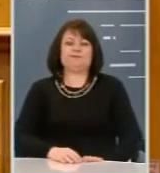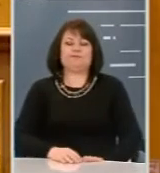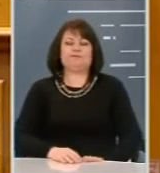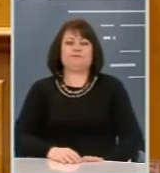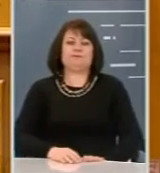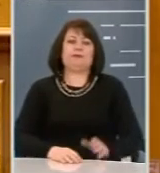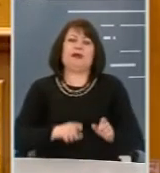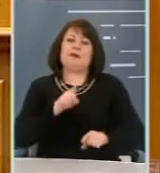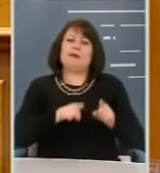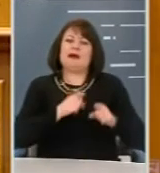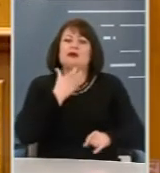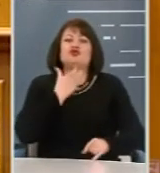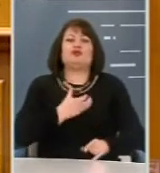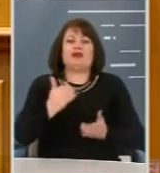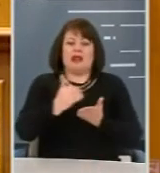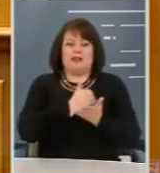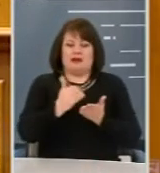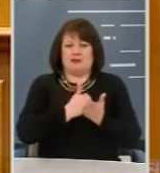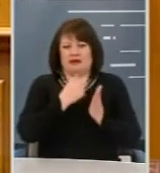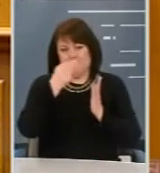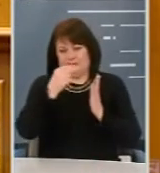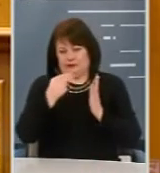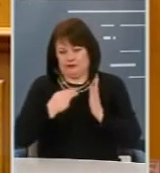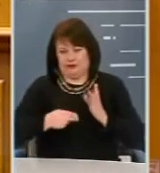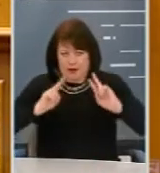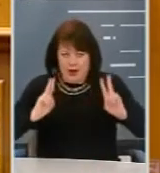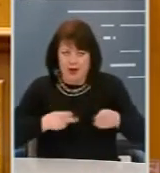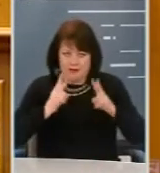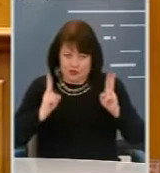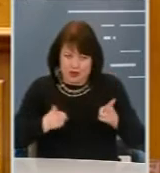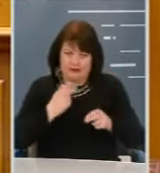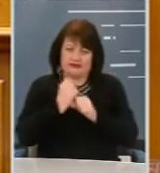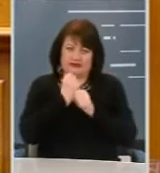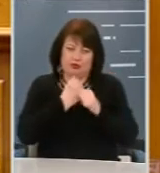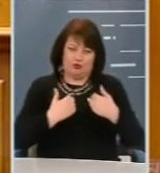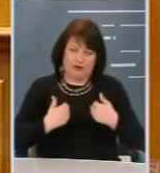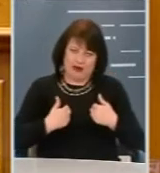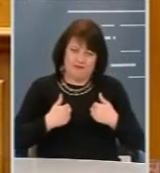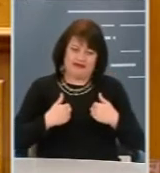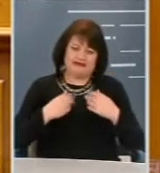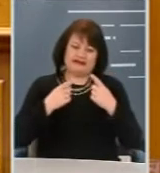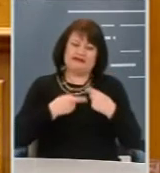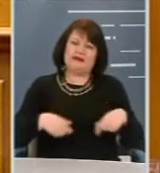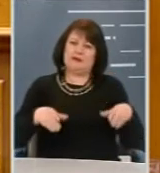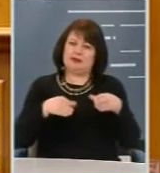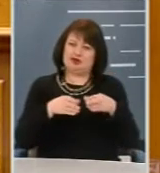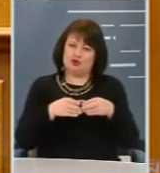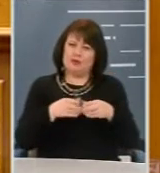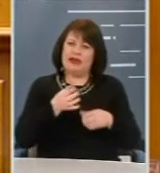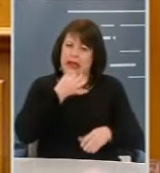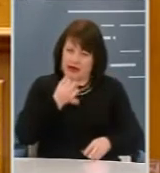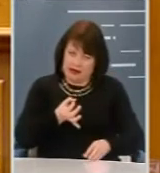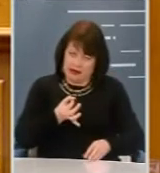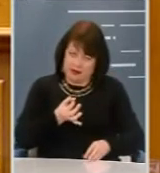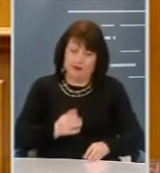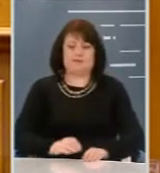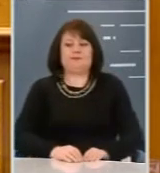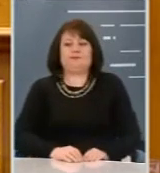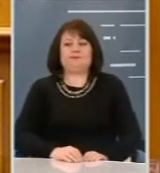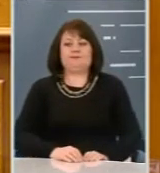Σταχυολογώντας ορισμένα από τα σοβαρά αδικήματα που αποκάλυψαν οι εργασίες της Εξεταστικής Επιτροπής, αναφέρω